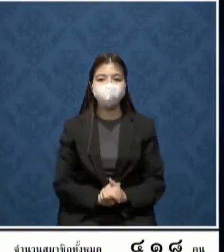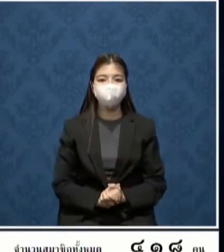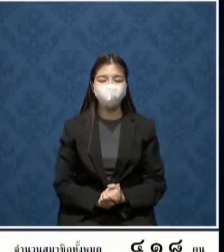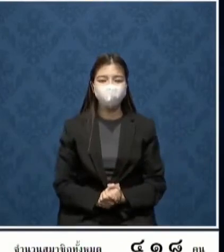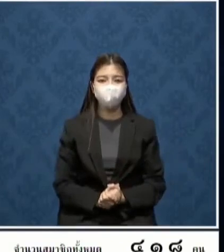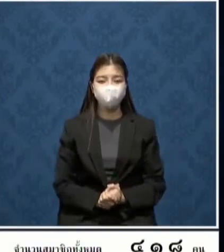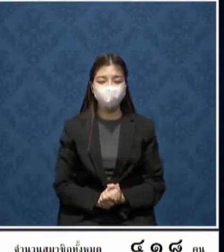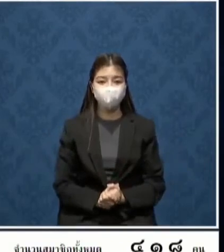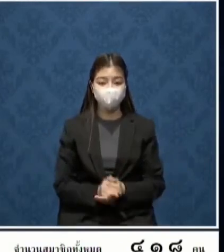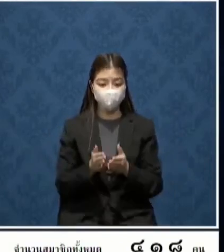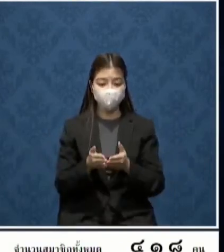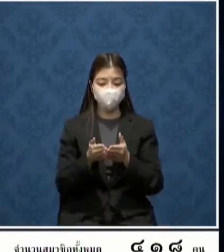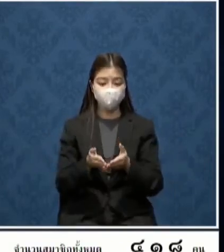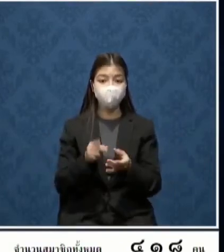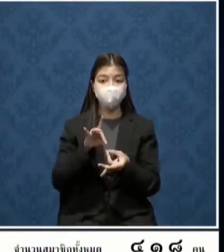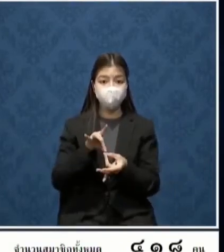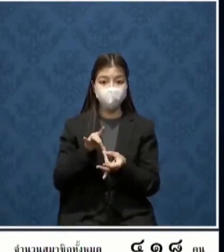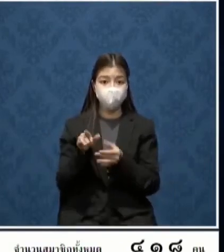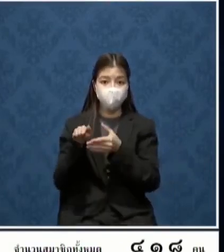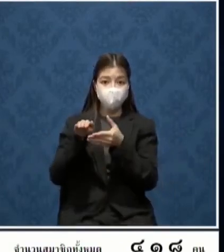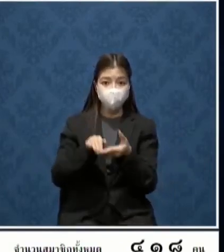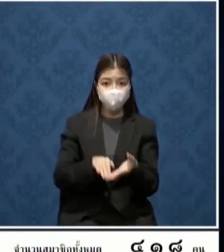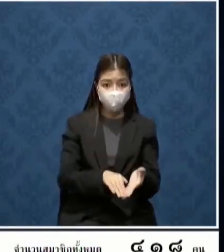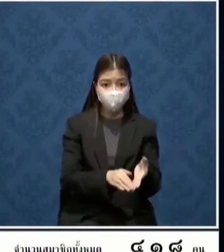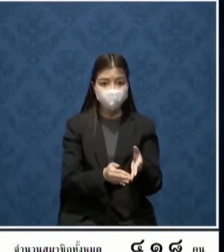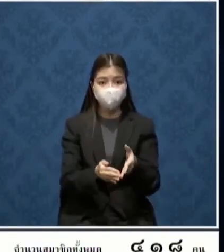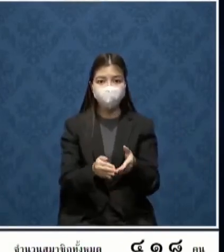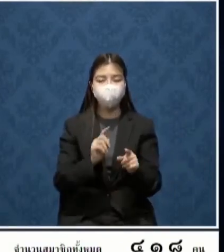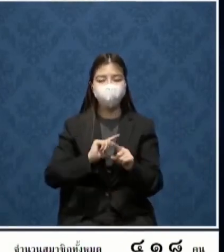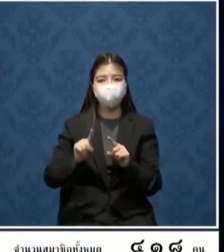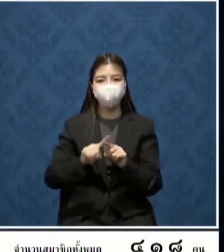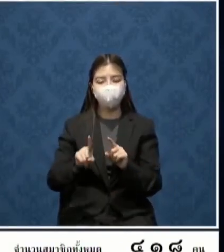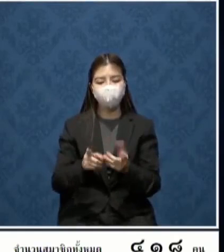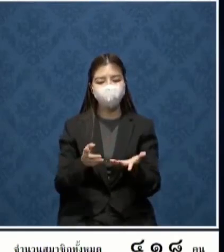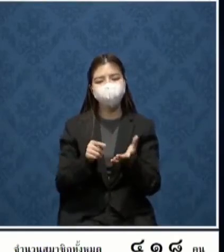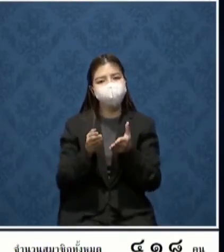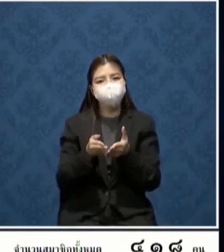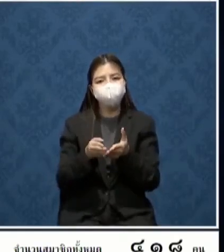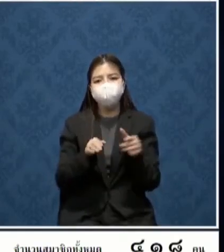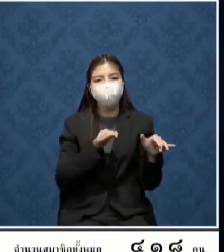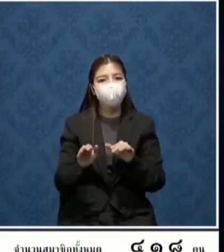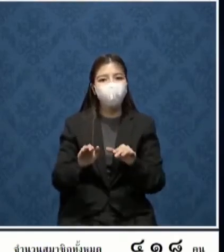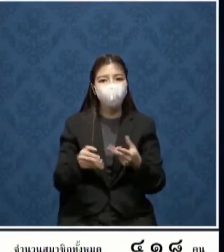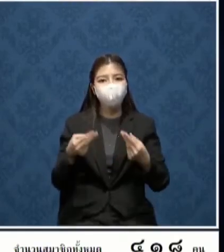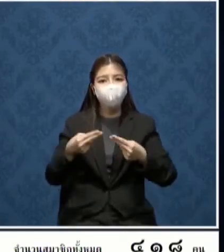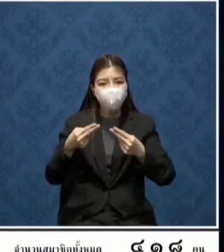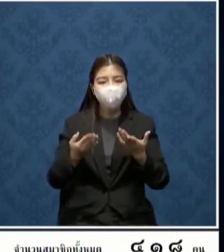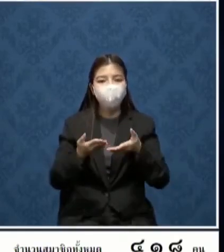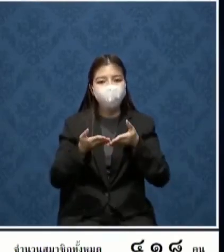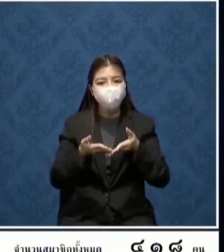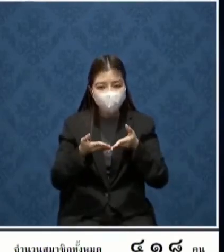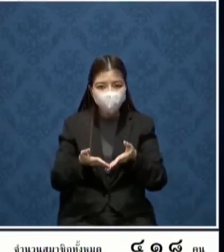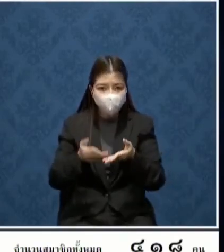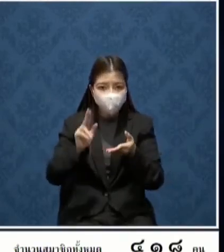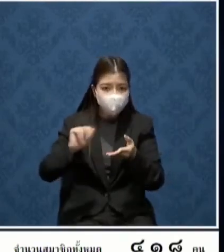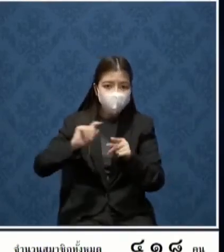ยืนยัวาที่เรือสุโกไทยรบหรทเรอสุโกไทยไม่ได้อยู่ในสภาพความพ้อมรบหรอพ้อมในการใช้งาน